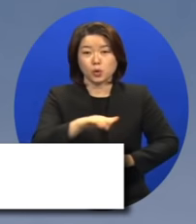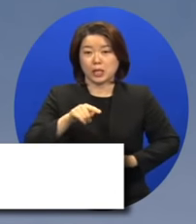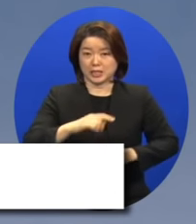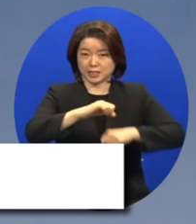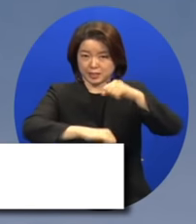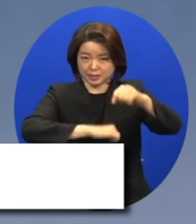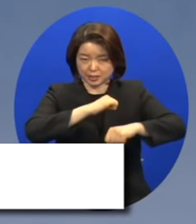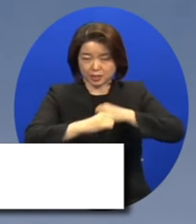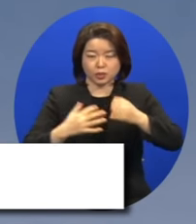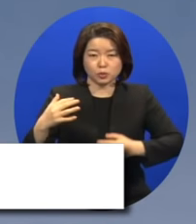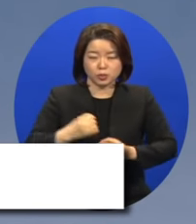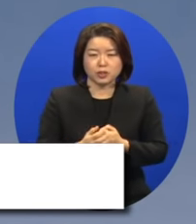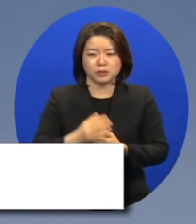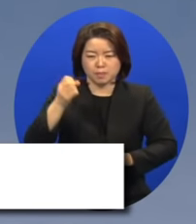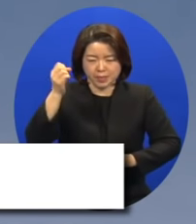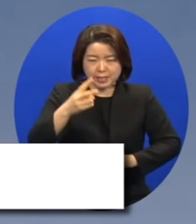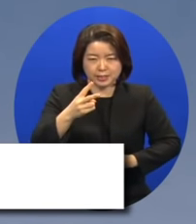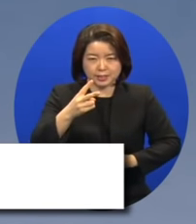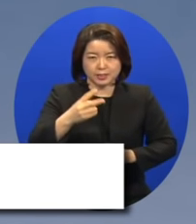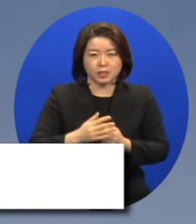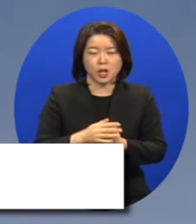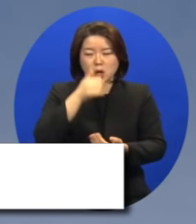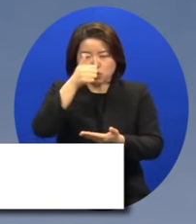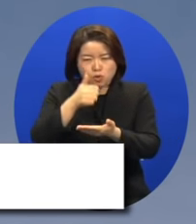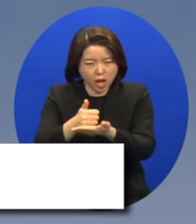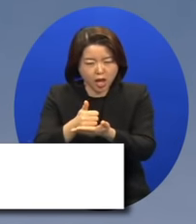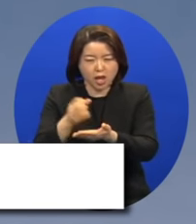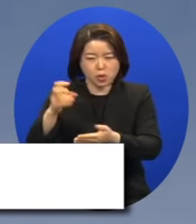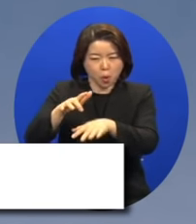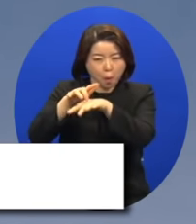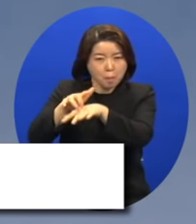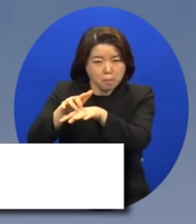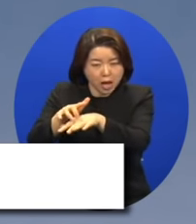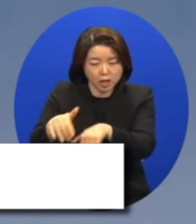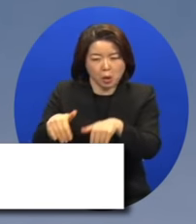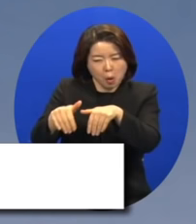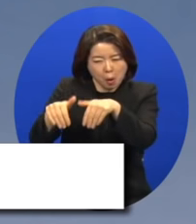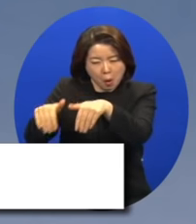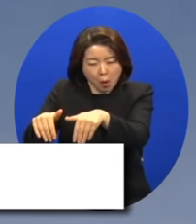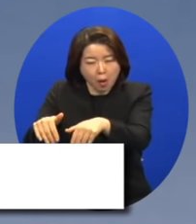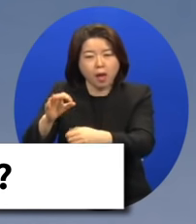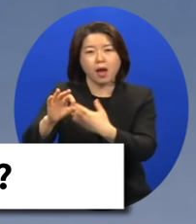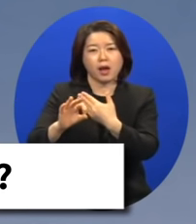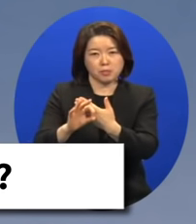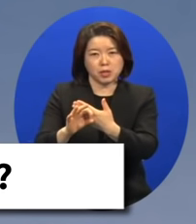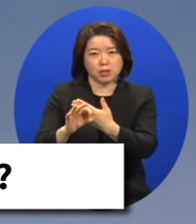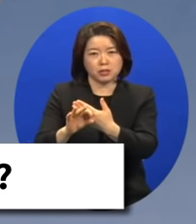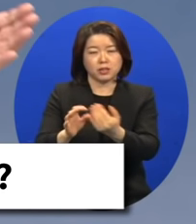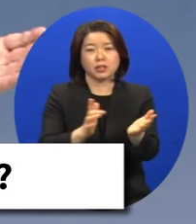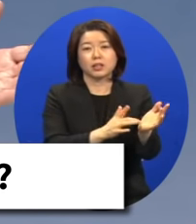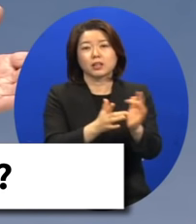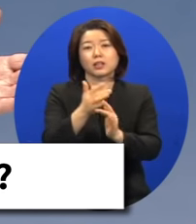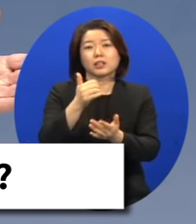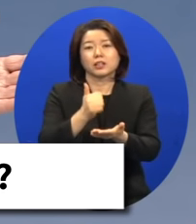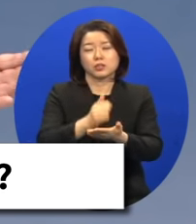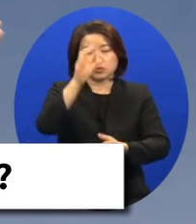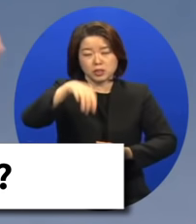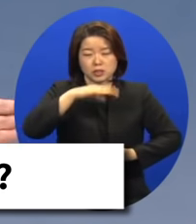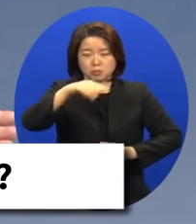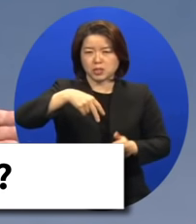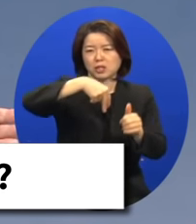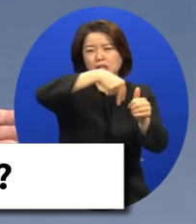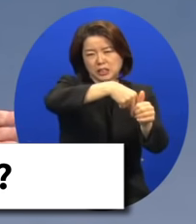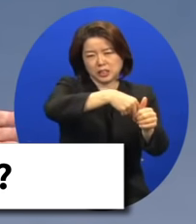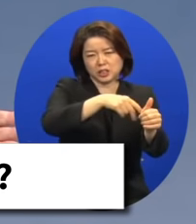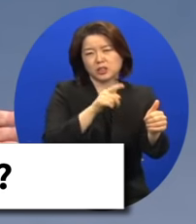이자유를이용하여다시 죄와마귀의노예가된다면 ,십자가에서예수님께서바치신희생은어떻게되는것일까요 ?